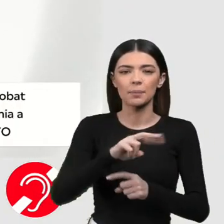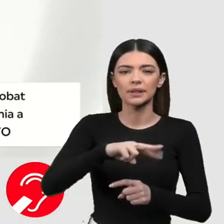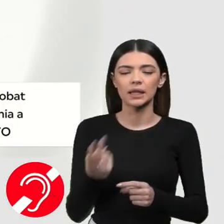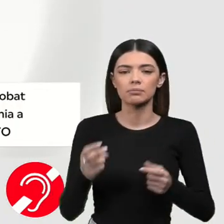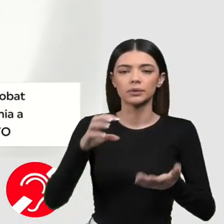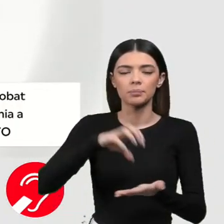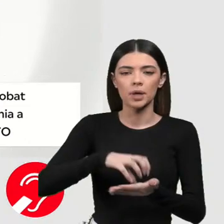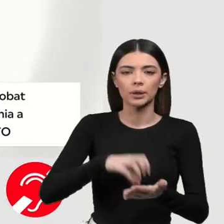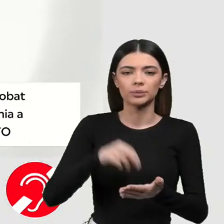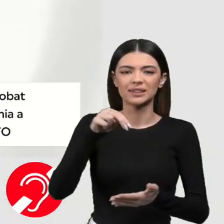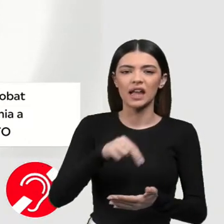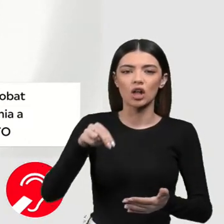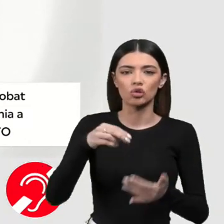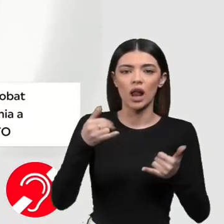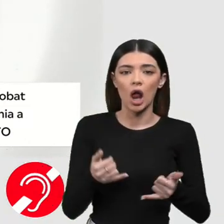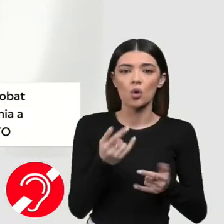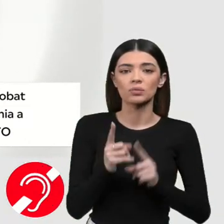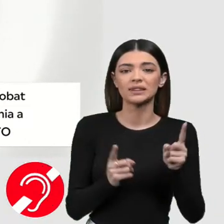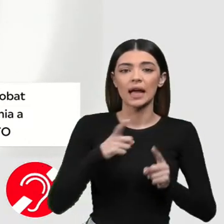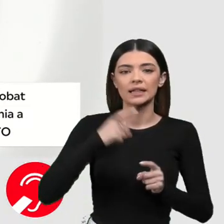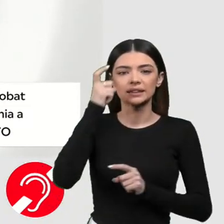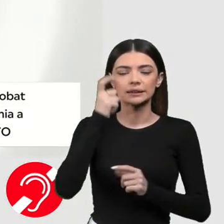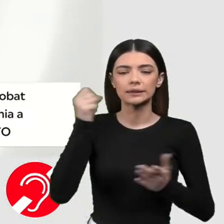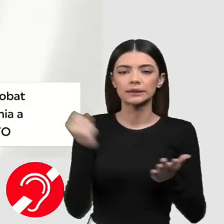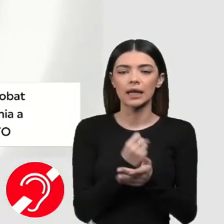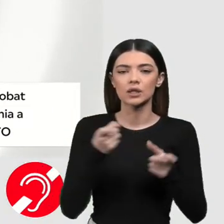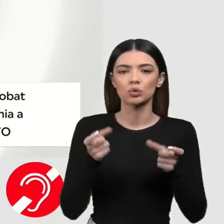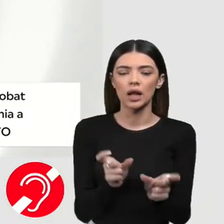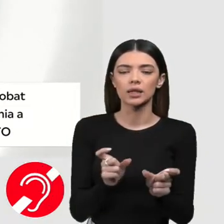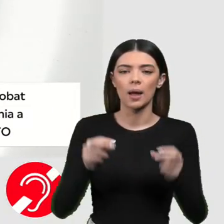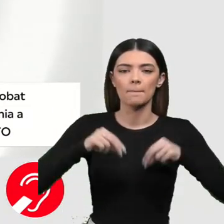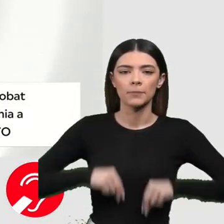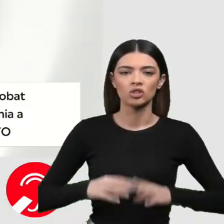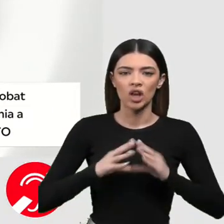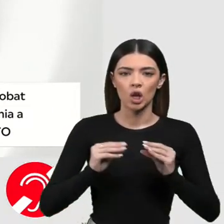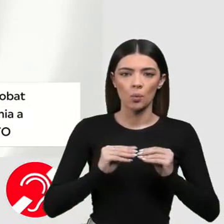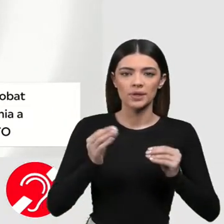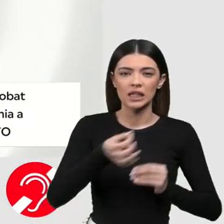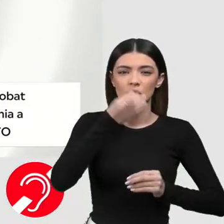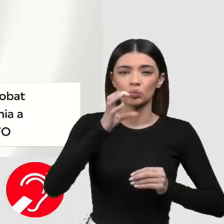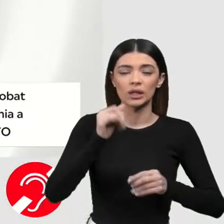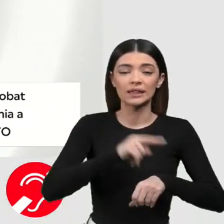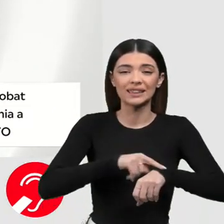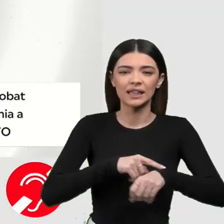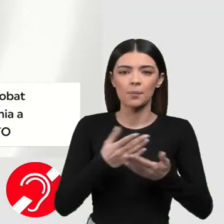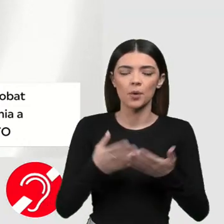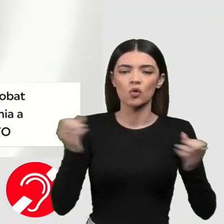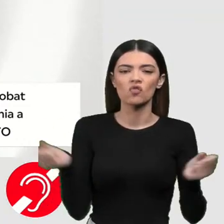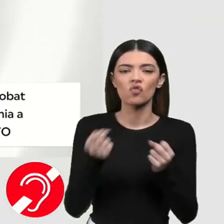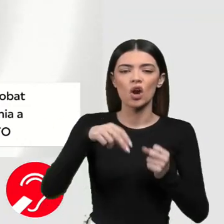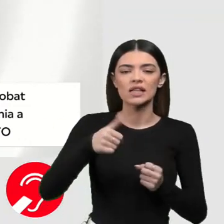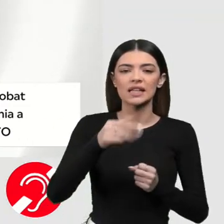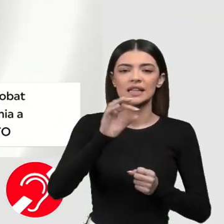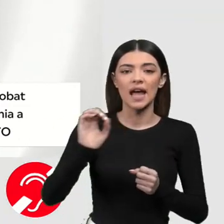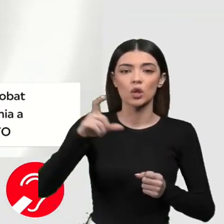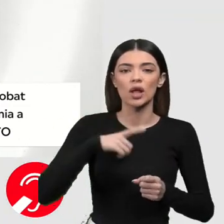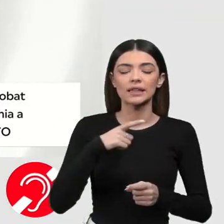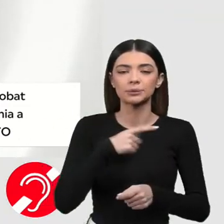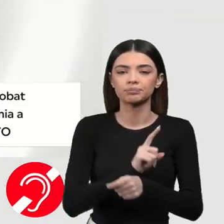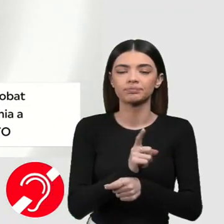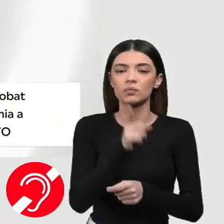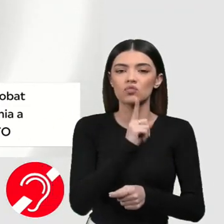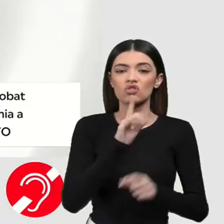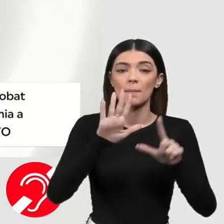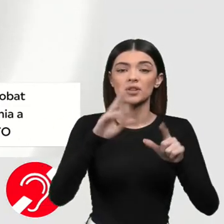tranzitarea teritoriului național de către acesta în cazul unei crize majore de securitate. Iohannis motivează că timpul de desfășurare a forței NATO este